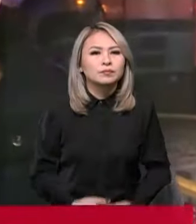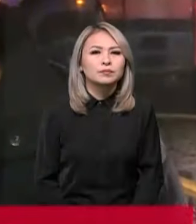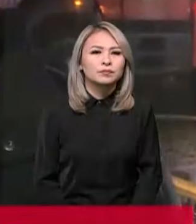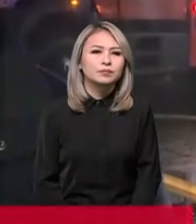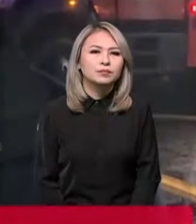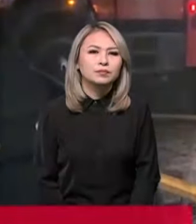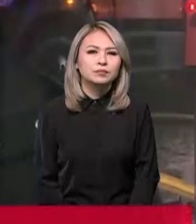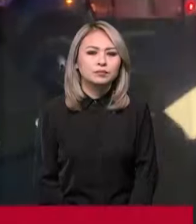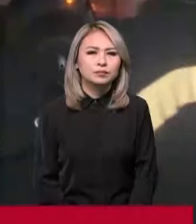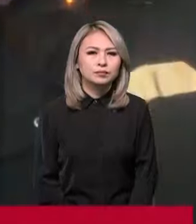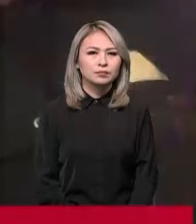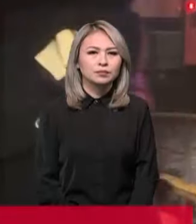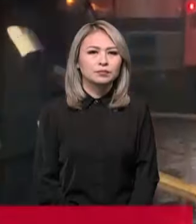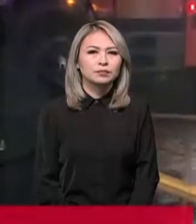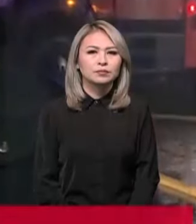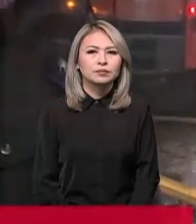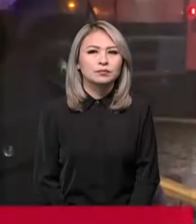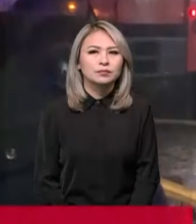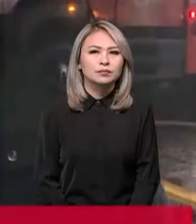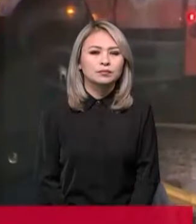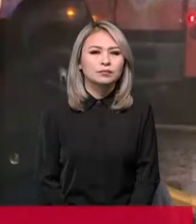өрт оқшауланды ма?